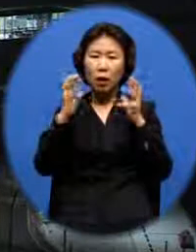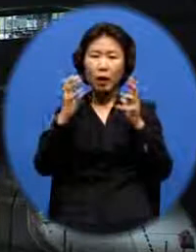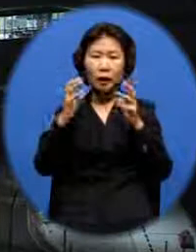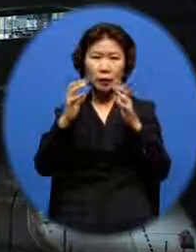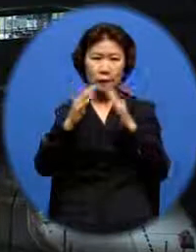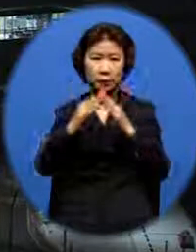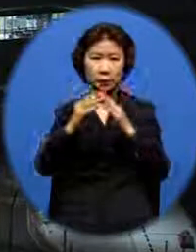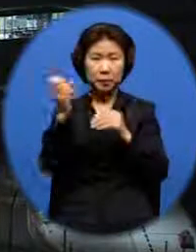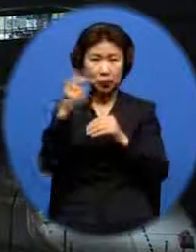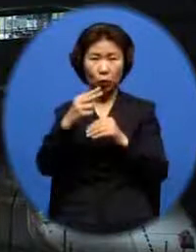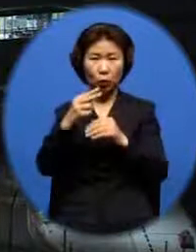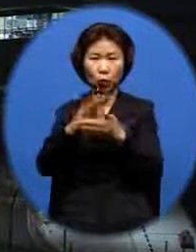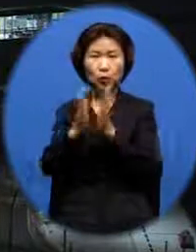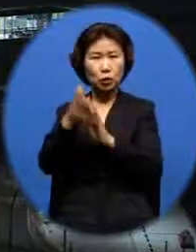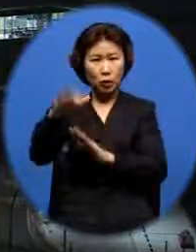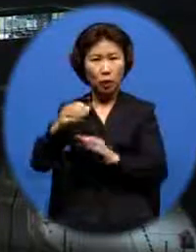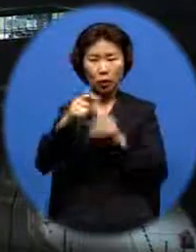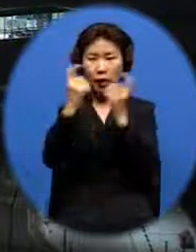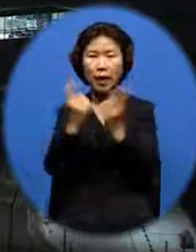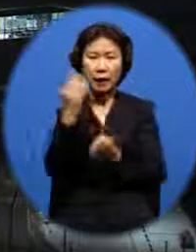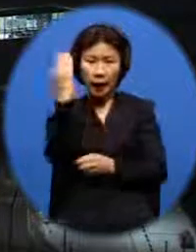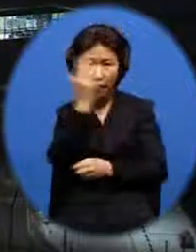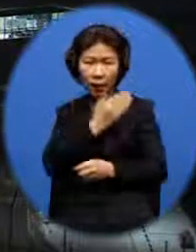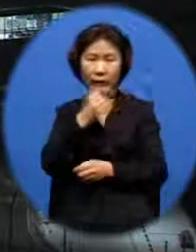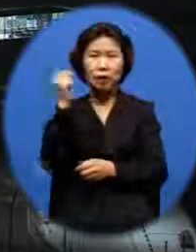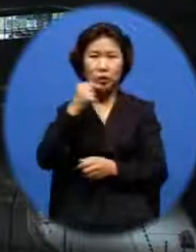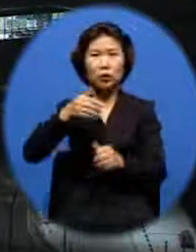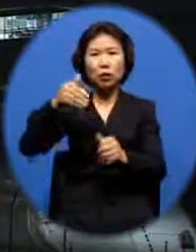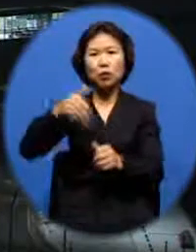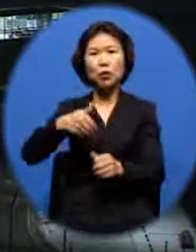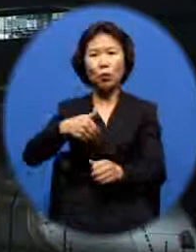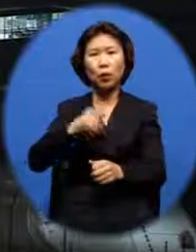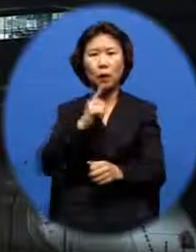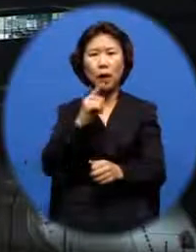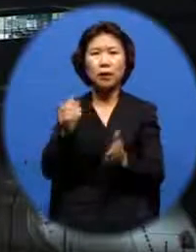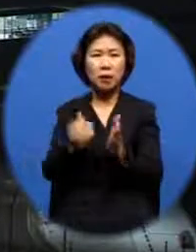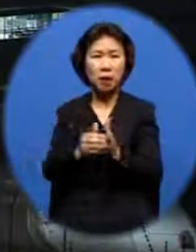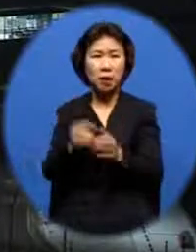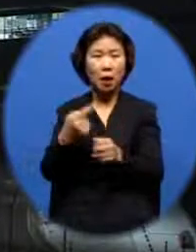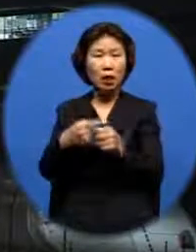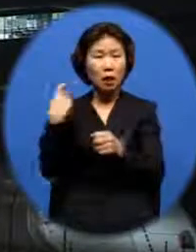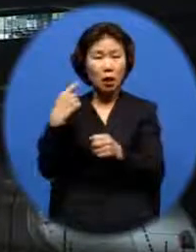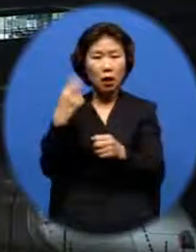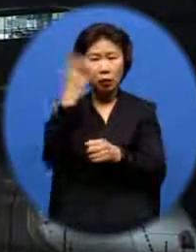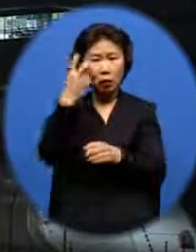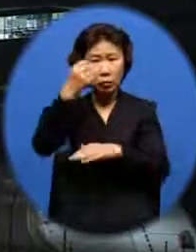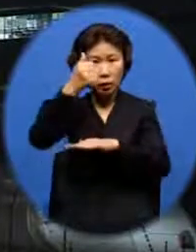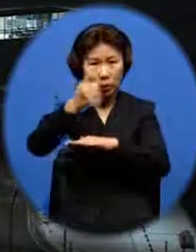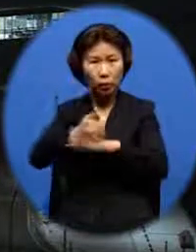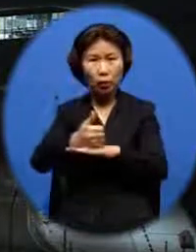것을 당부했습니다. 도에 따르면 지난달 19일부터 25일까지 수족구병의 표본 감시